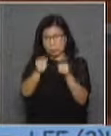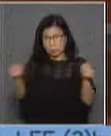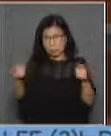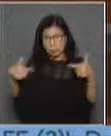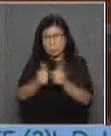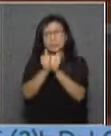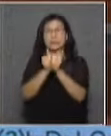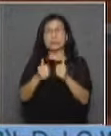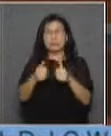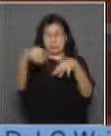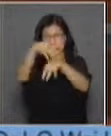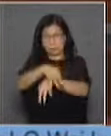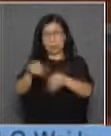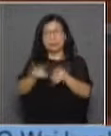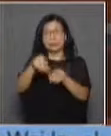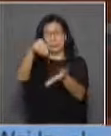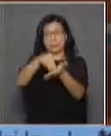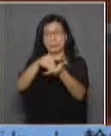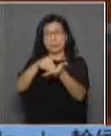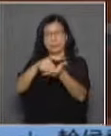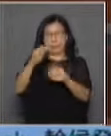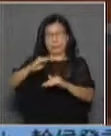合合約所規定嘅標準。